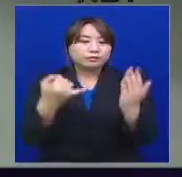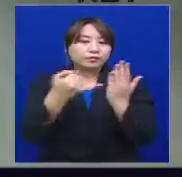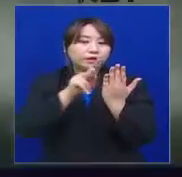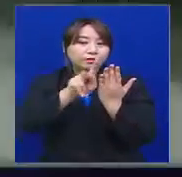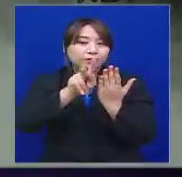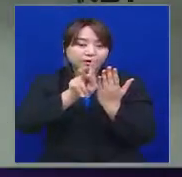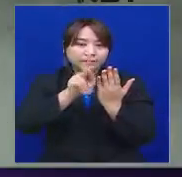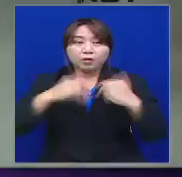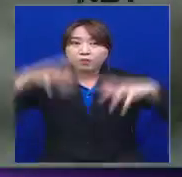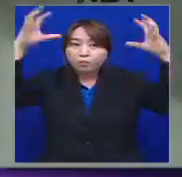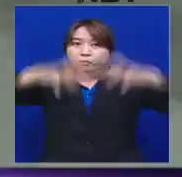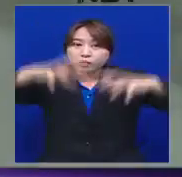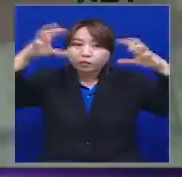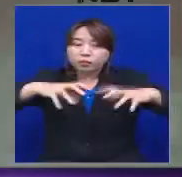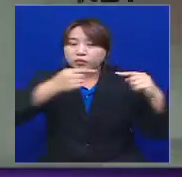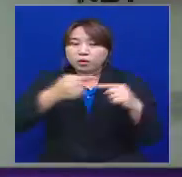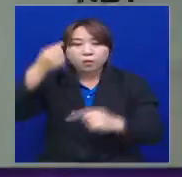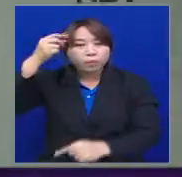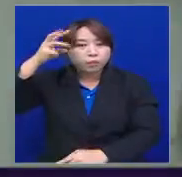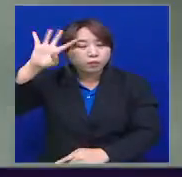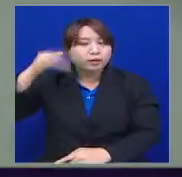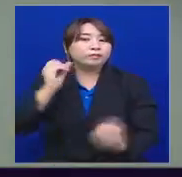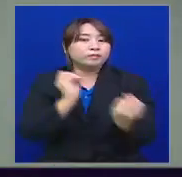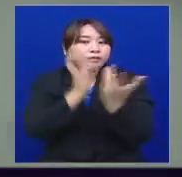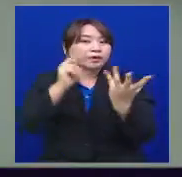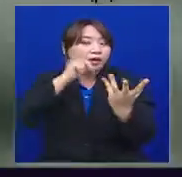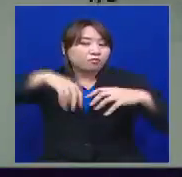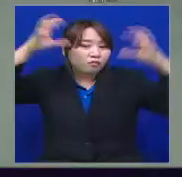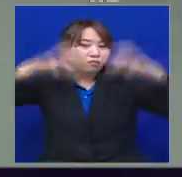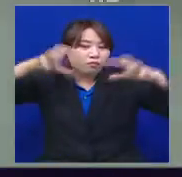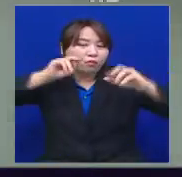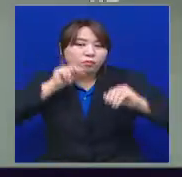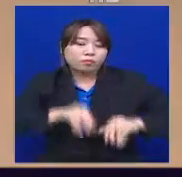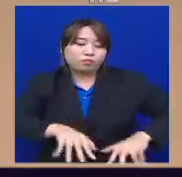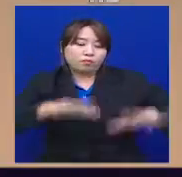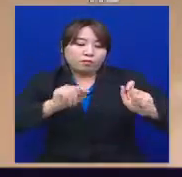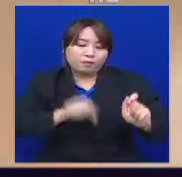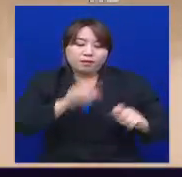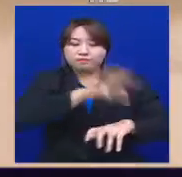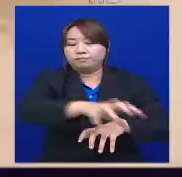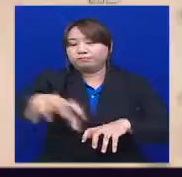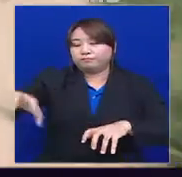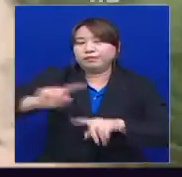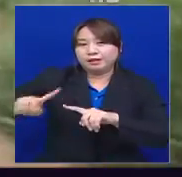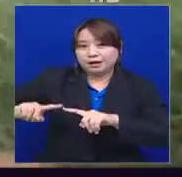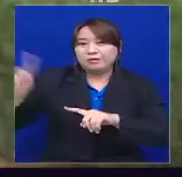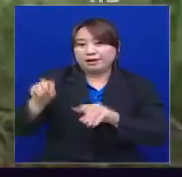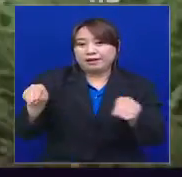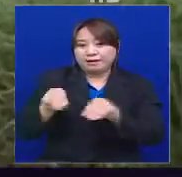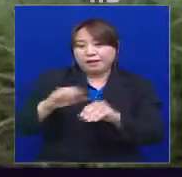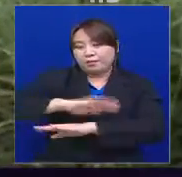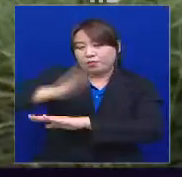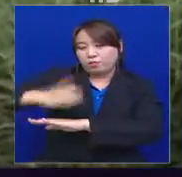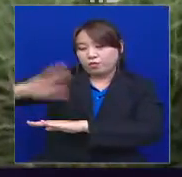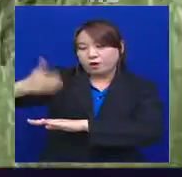กาฬสินธุ์หลังมีฝนตกต่อเนื่องหลายวันส่งผลให้ปริมาณน้ำฝนไหลเข้าท่วมพื้นที่ในหลายอำเภอโดยเฉพาะอำเภอที่อยู่ติดกับเทือก